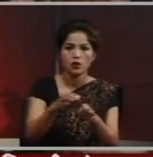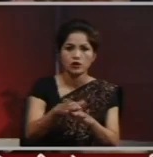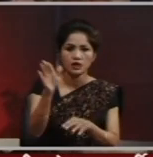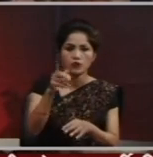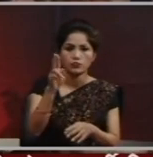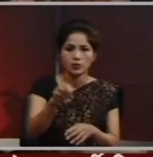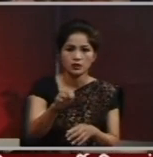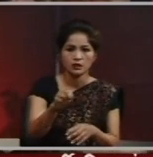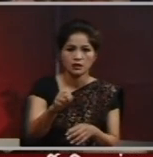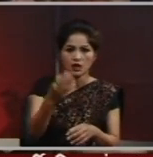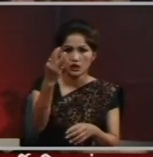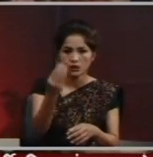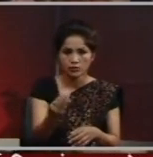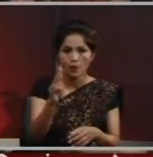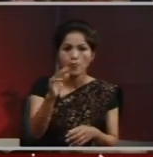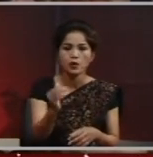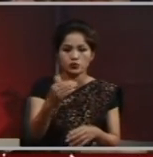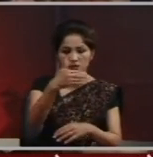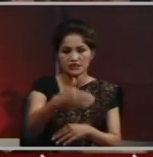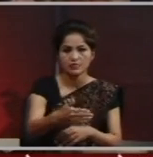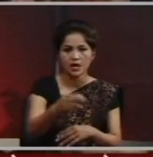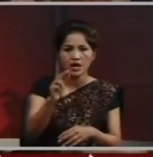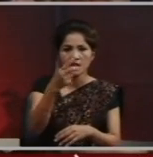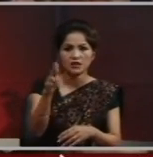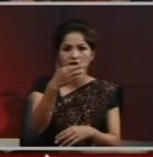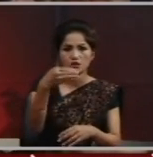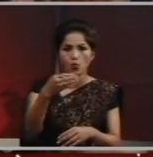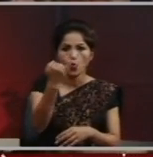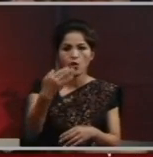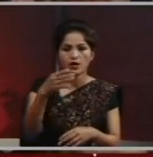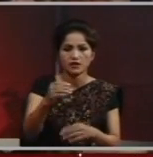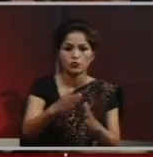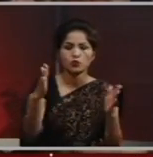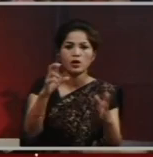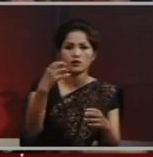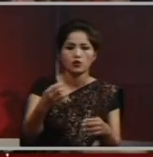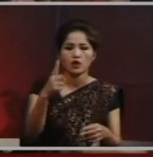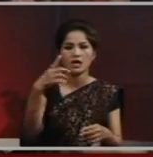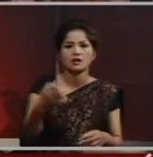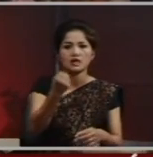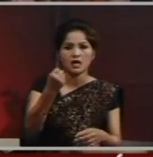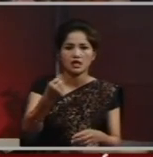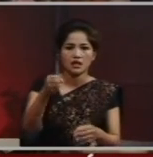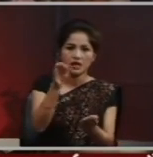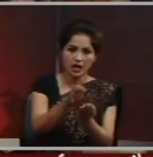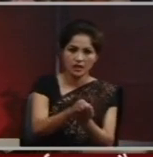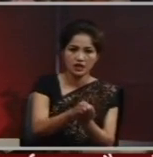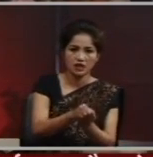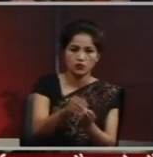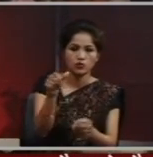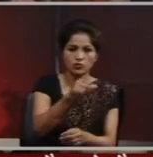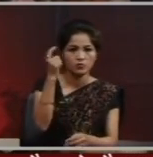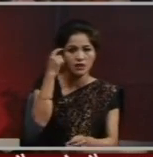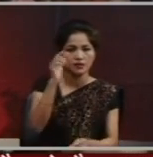ल्याउनु पर्ने न्यूनतम मतको सीमा थ्रेसहोल्ड राख्दा ठुला दलको एकाधिकार लादिने उनीहरूको तर्क